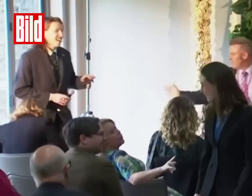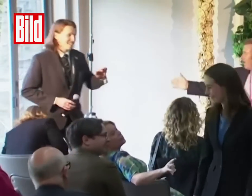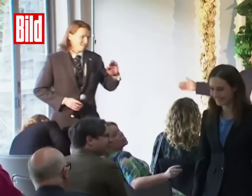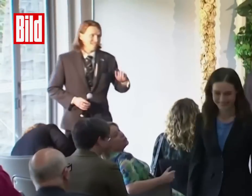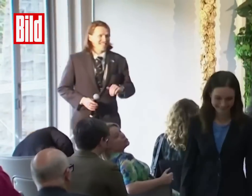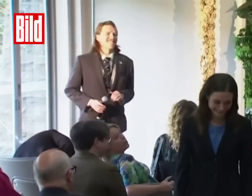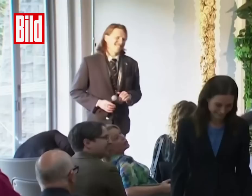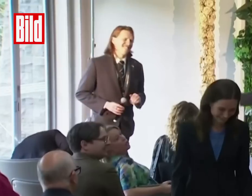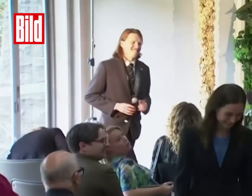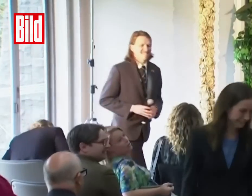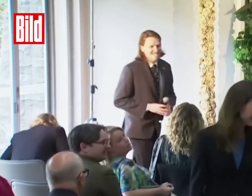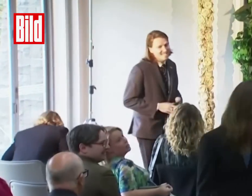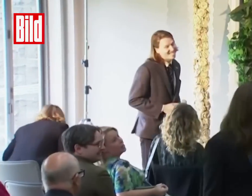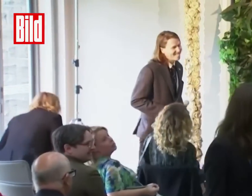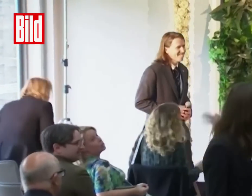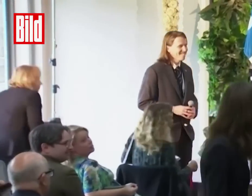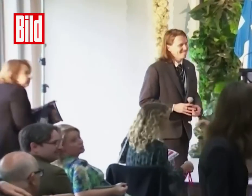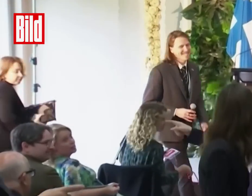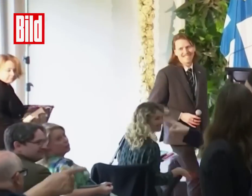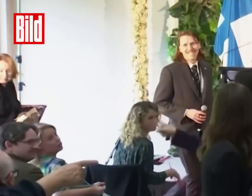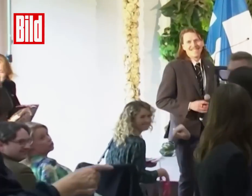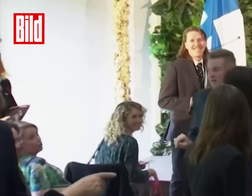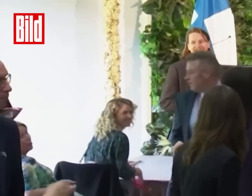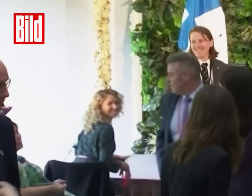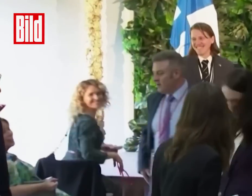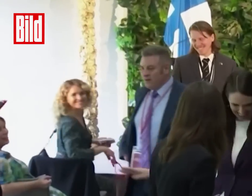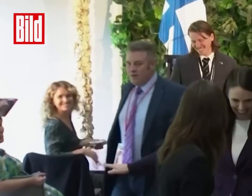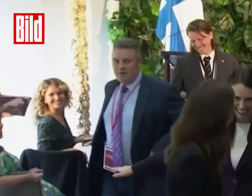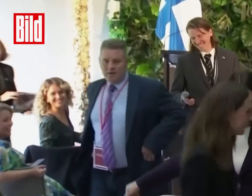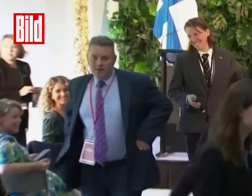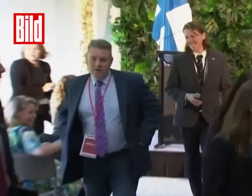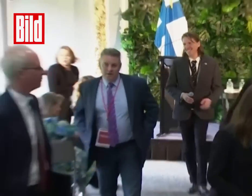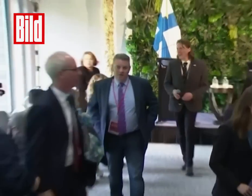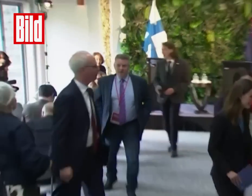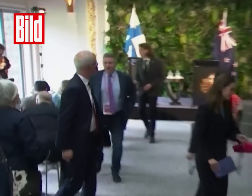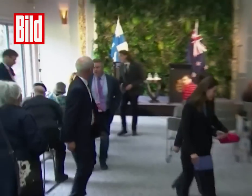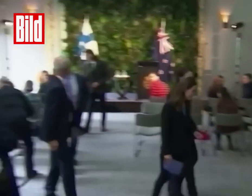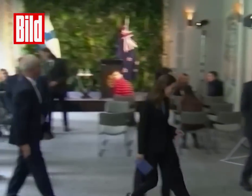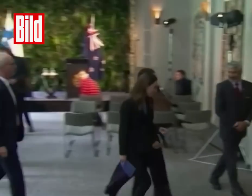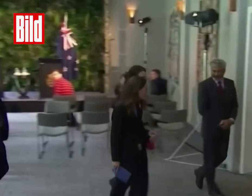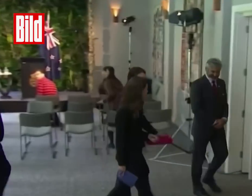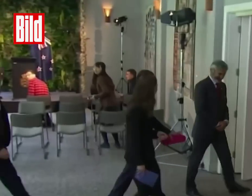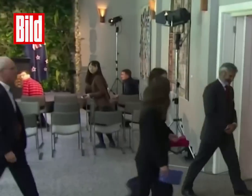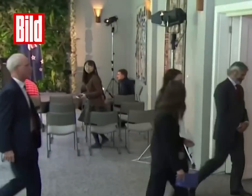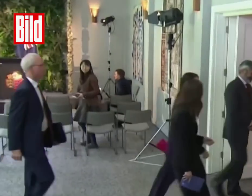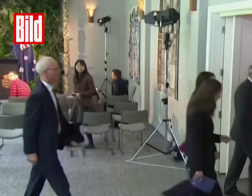Frau und jedes Mädchen auf der ganzen Welt die gleichen Rechte und Chancen wie Männer hätten.